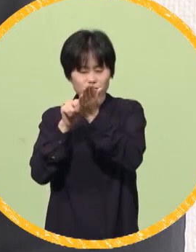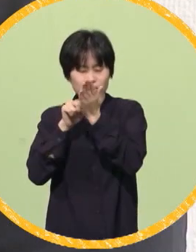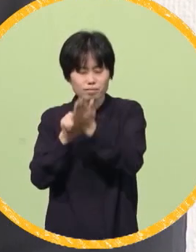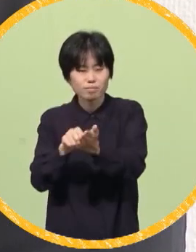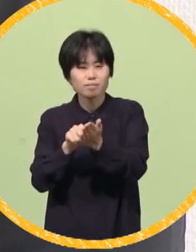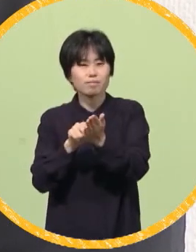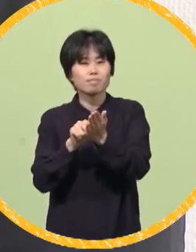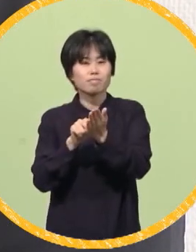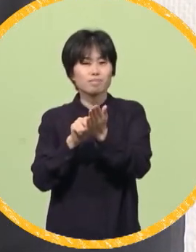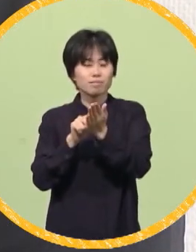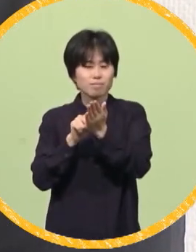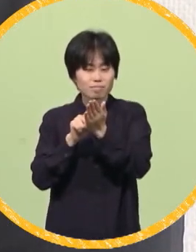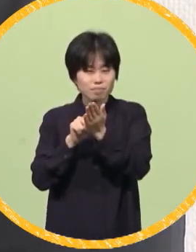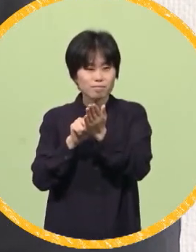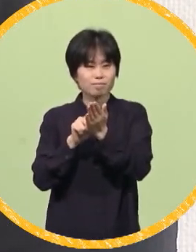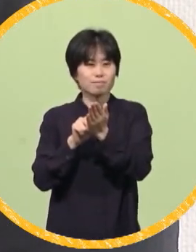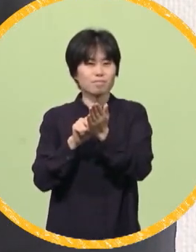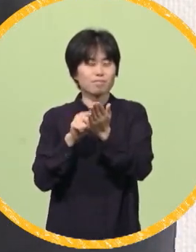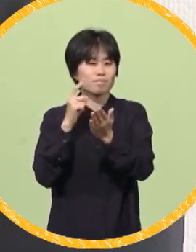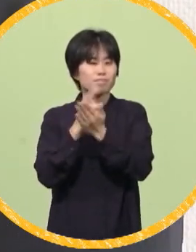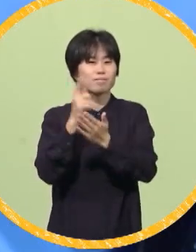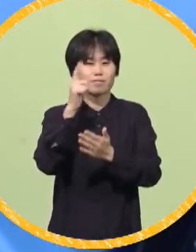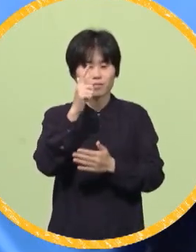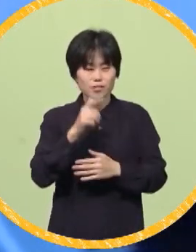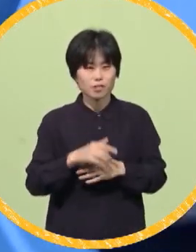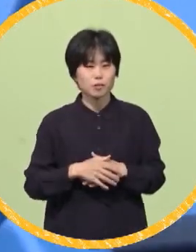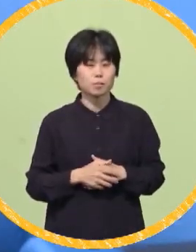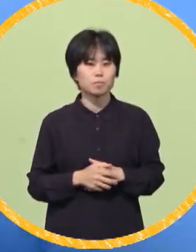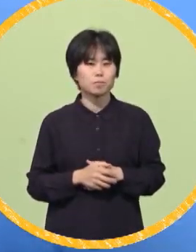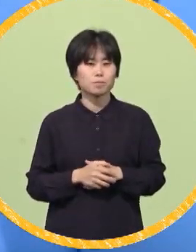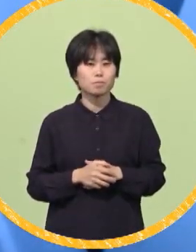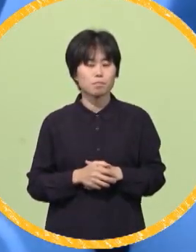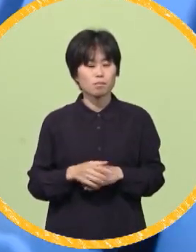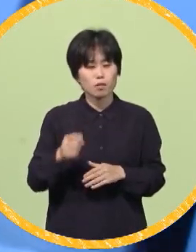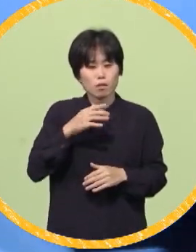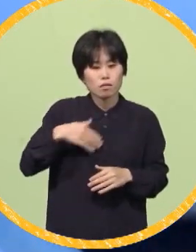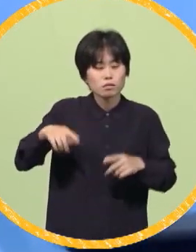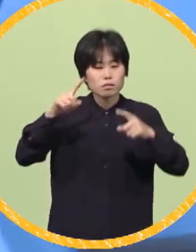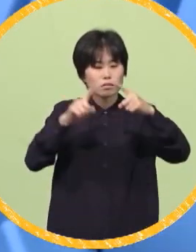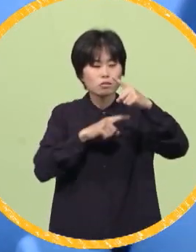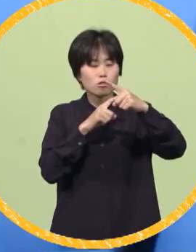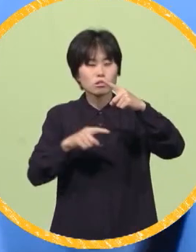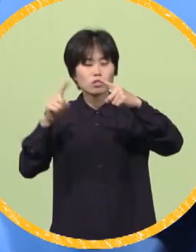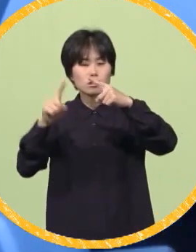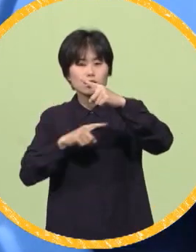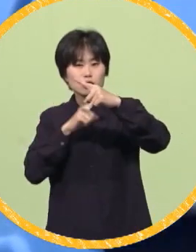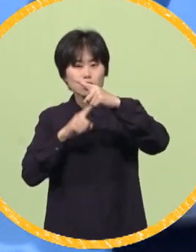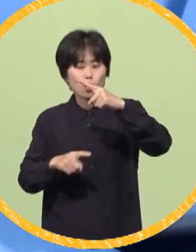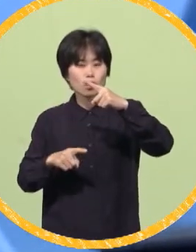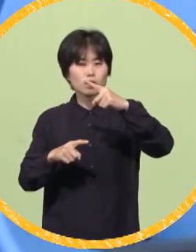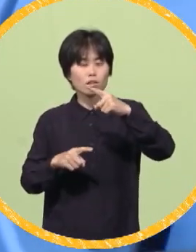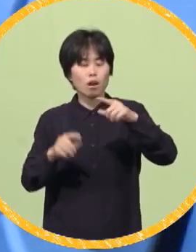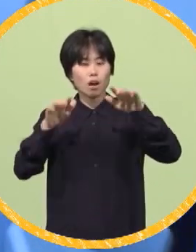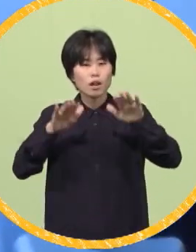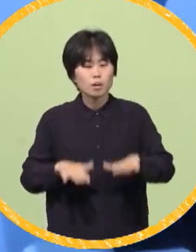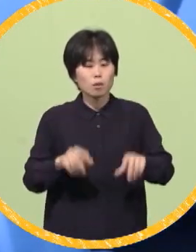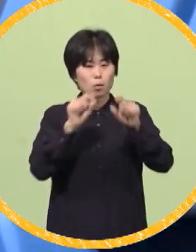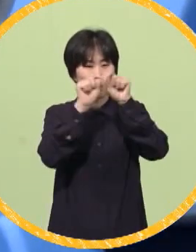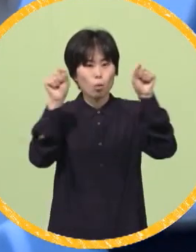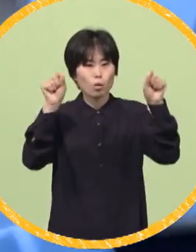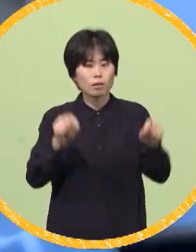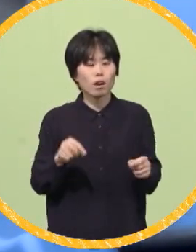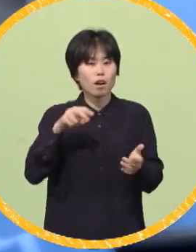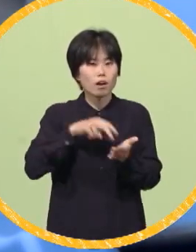うその枠を超えて、やっぱ私たち一人一人がこう理想じゃなくて現実の問題